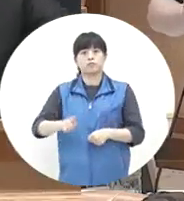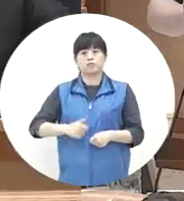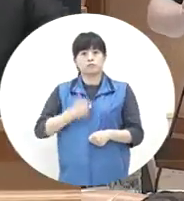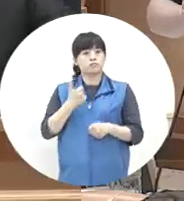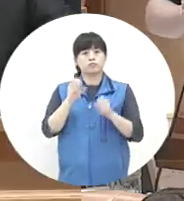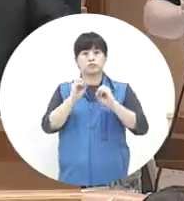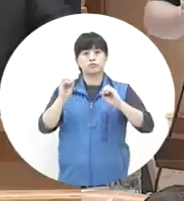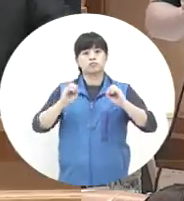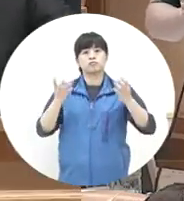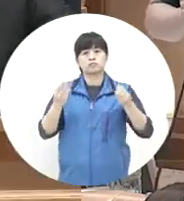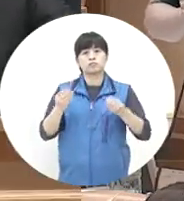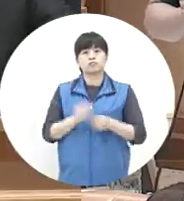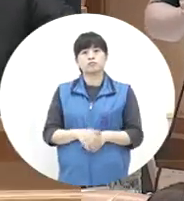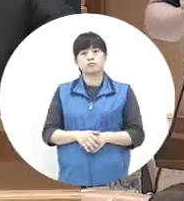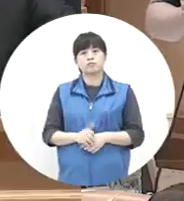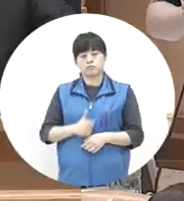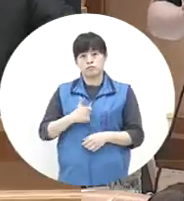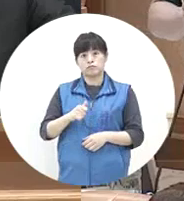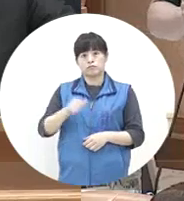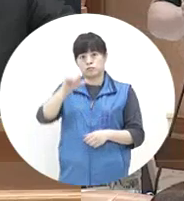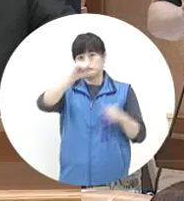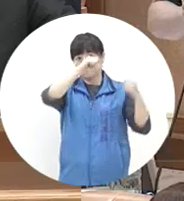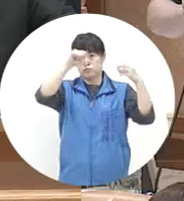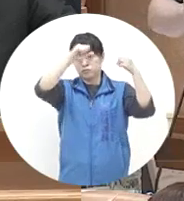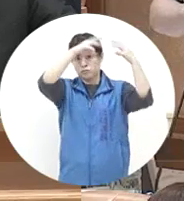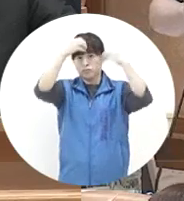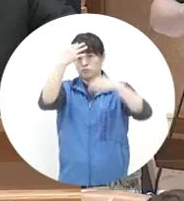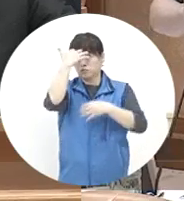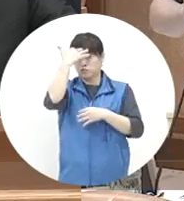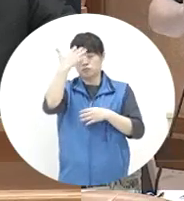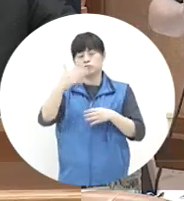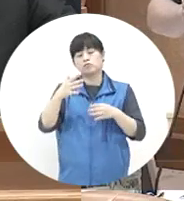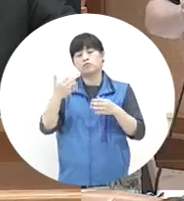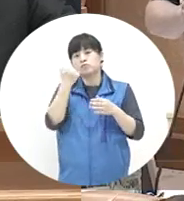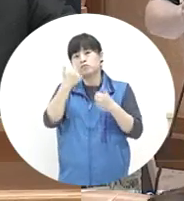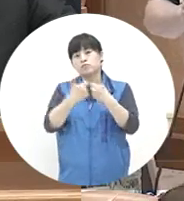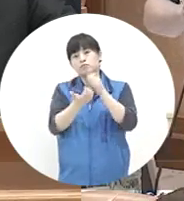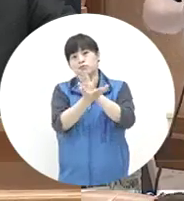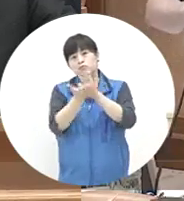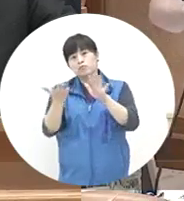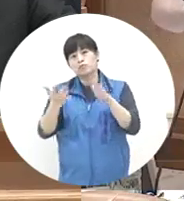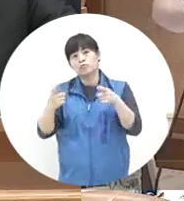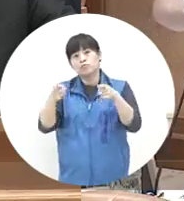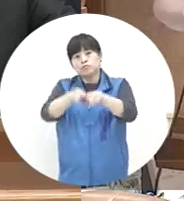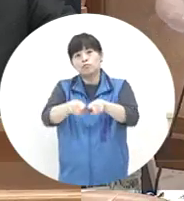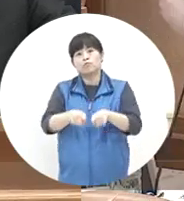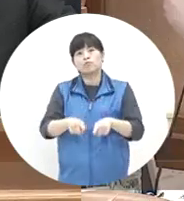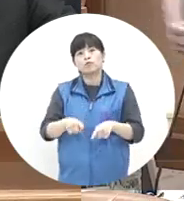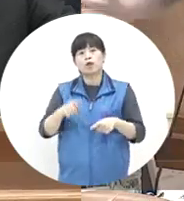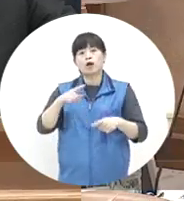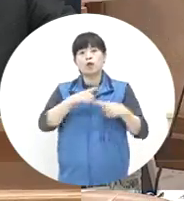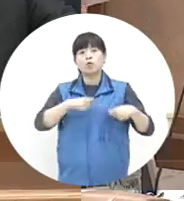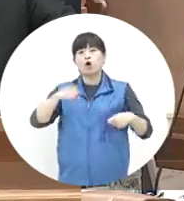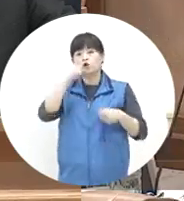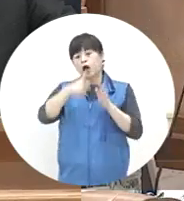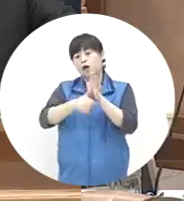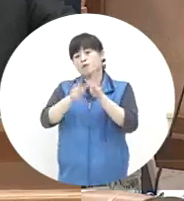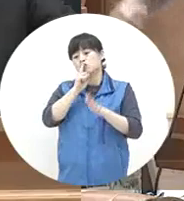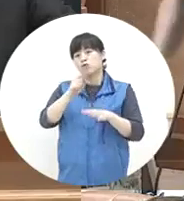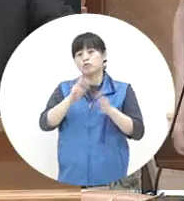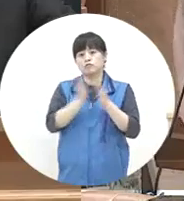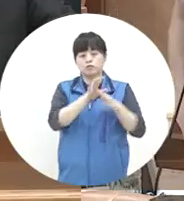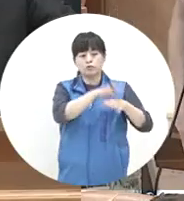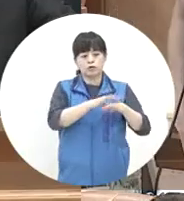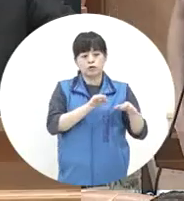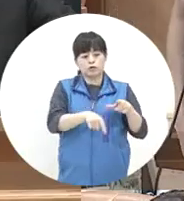没有。你看，其实五星饭店也有相关会展的一个做法。郭台铭说他要带所有的厂商去国